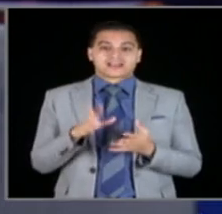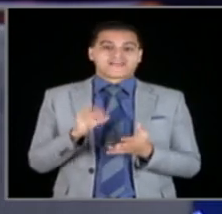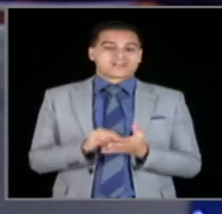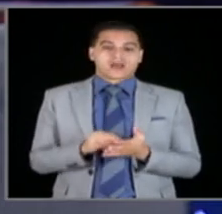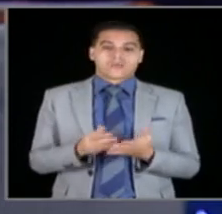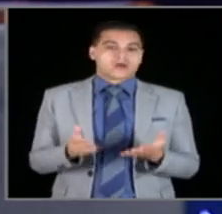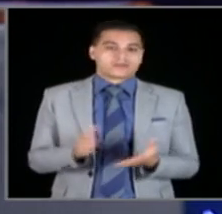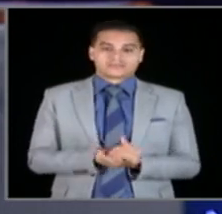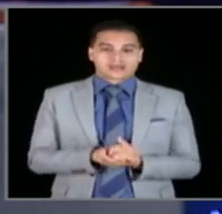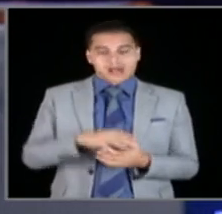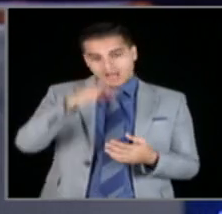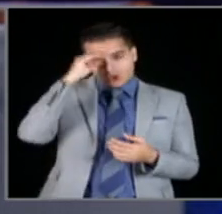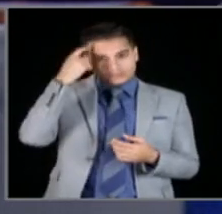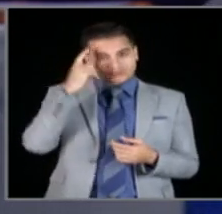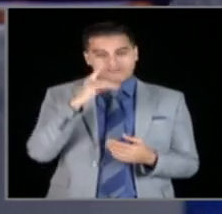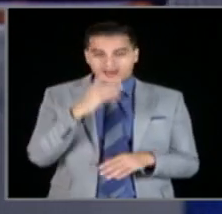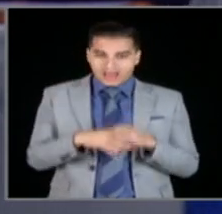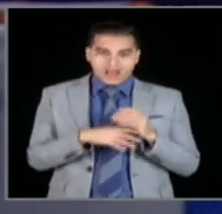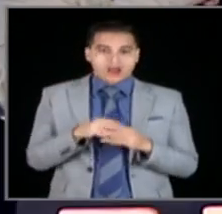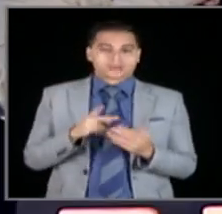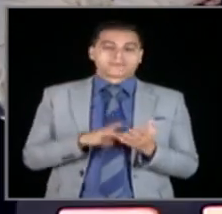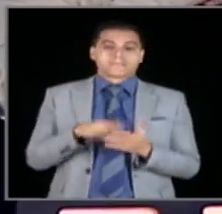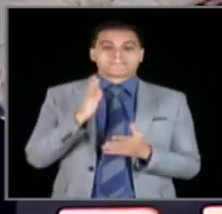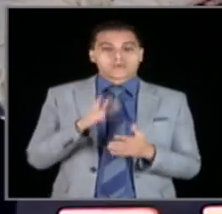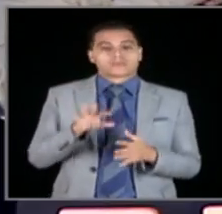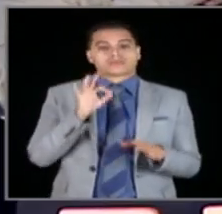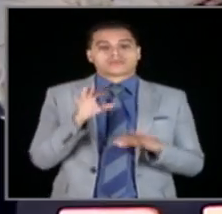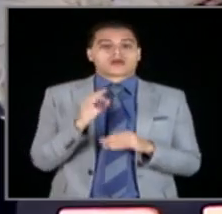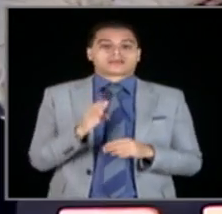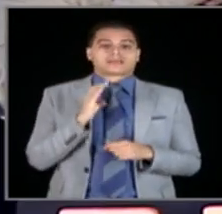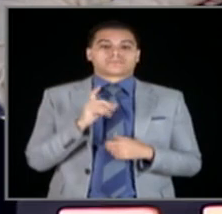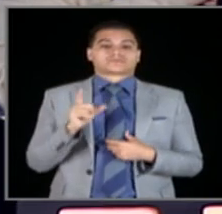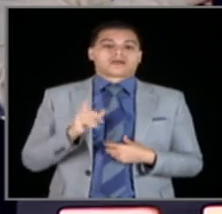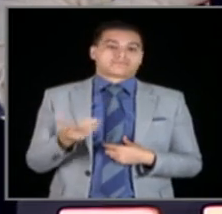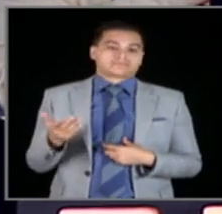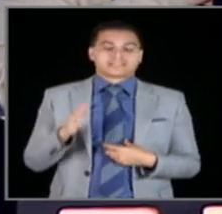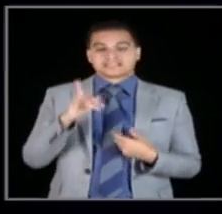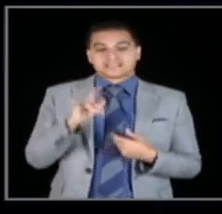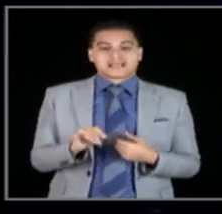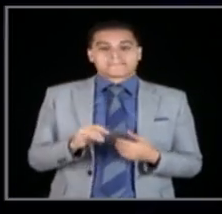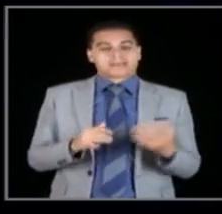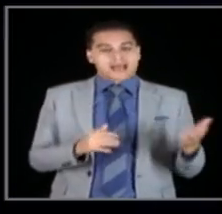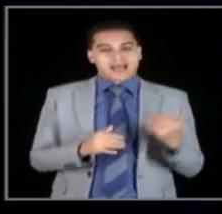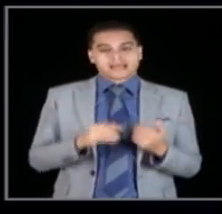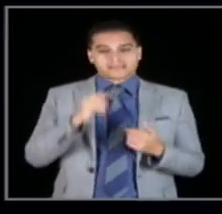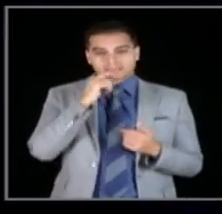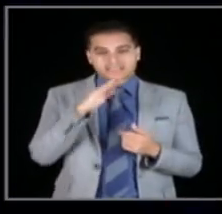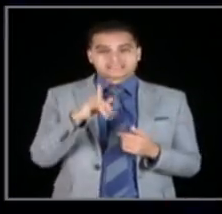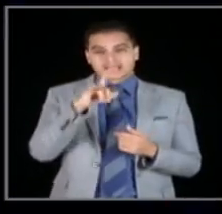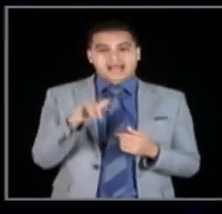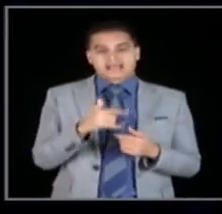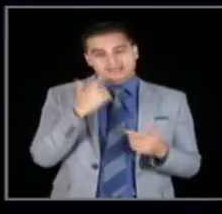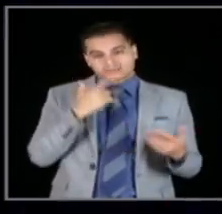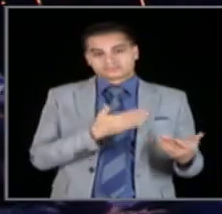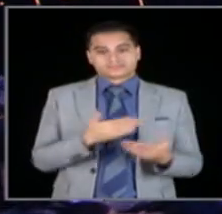الأول حتى لو الإجابة مش عندك، كان ممكن تخمن. سليم عايزين سالي تنضم